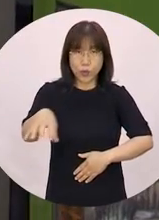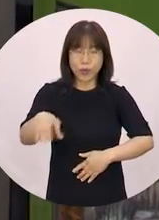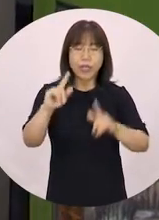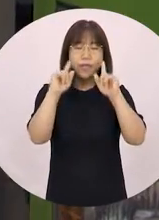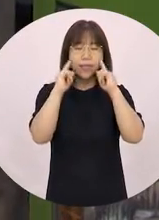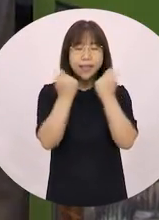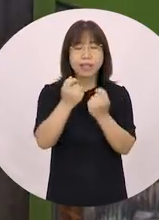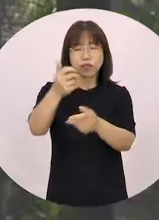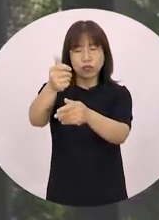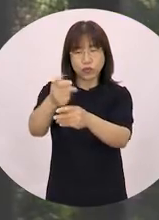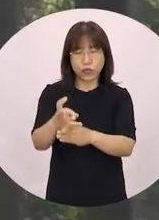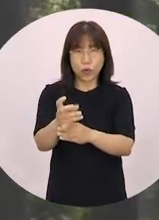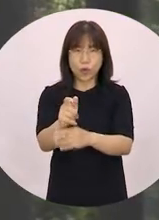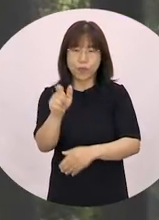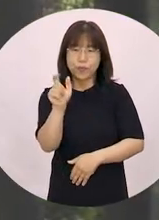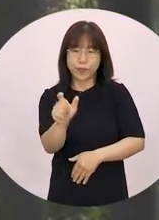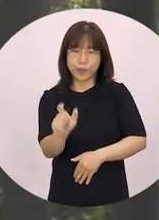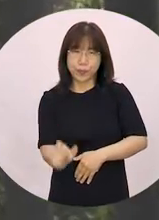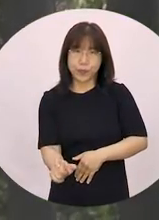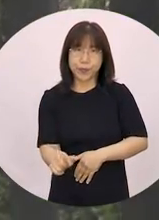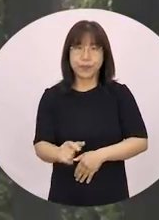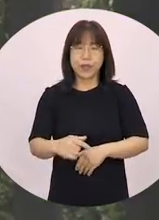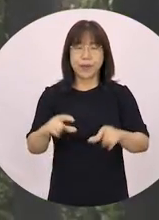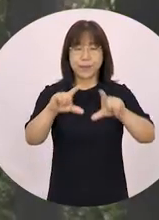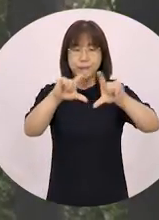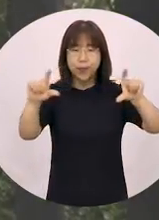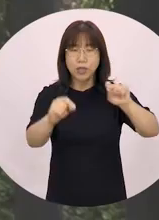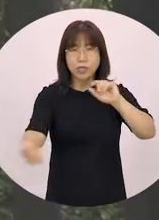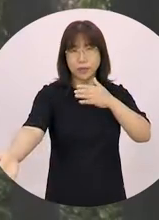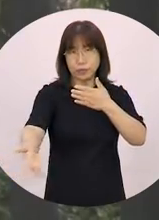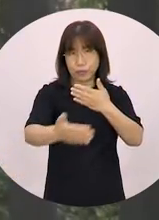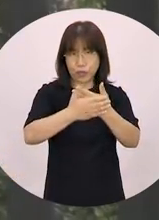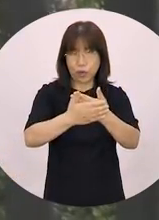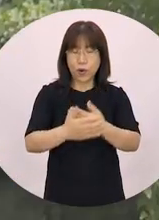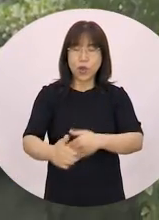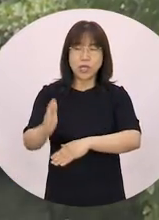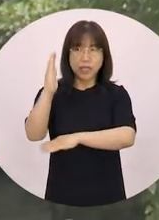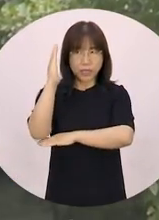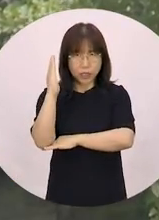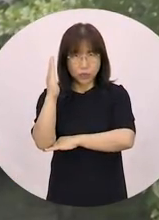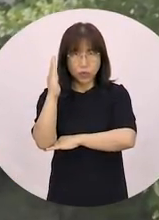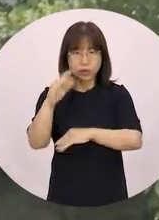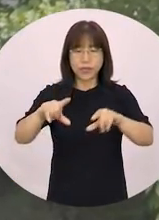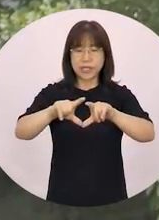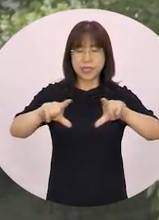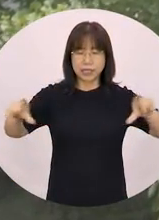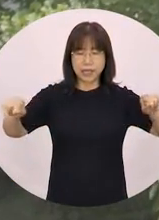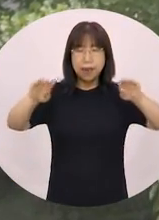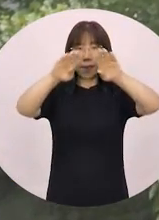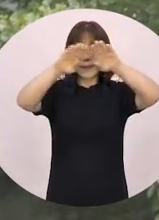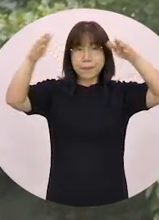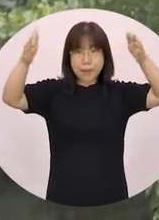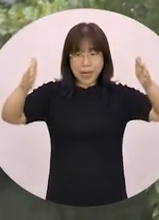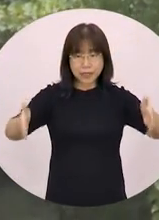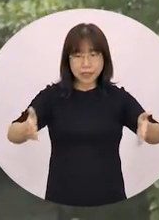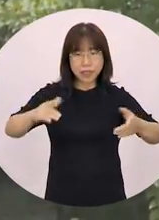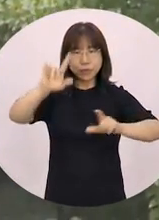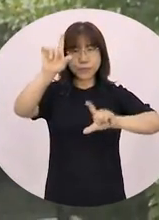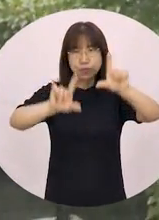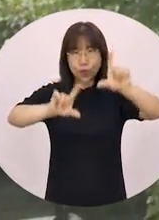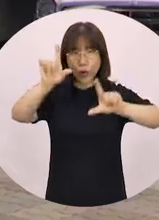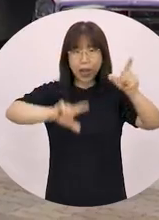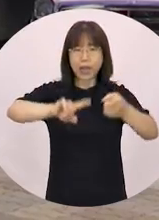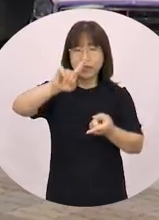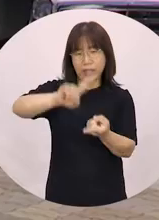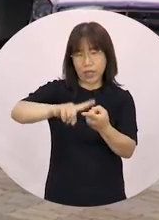버스 정류장에 개별 주소를 부여한 사물주소판을 설치하고 기둥형, 일자형, 박스형 등 다양한